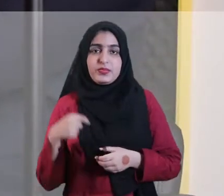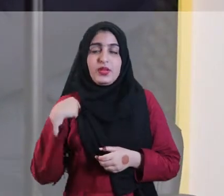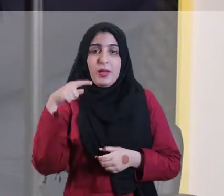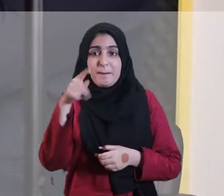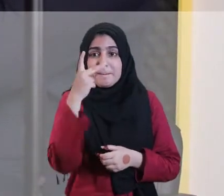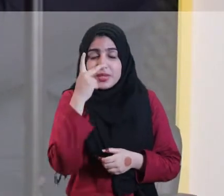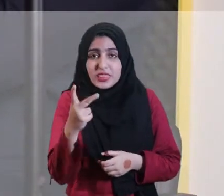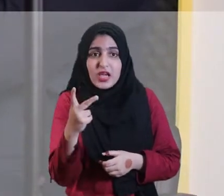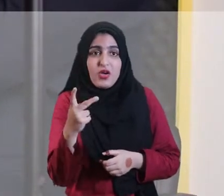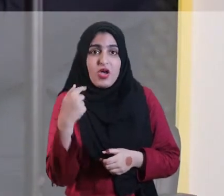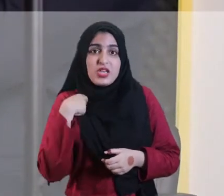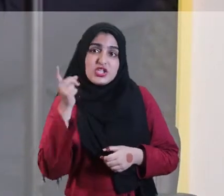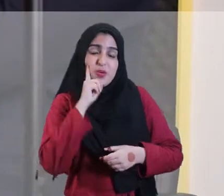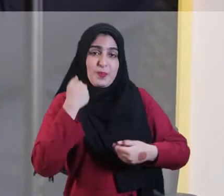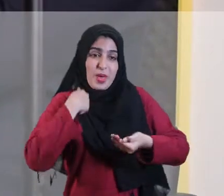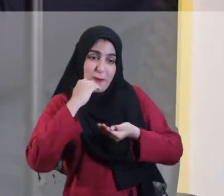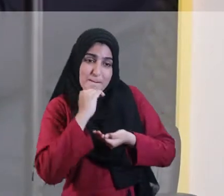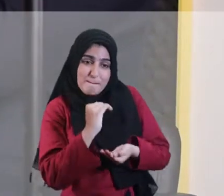मैम